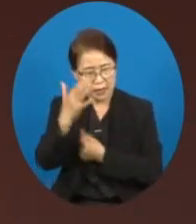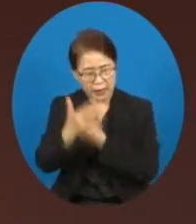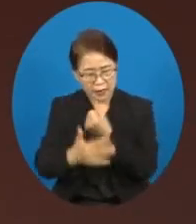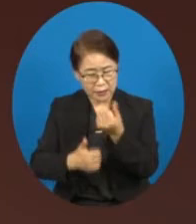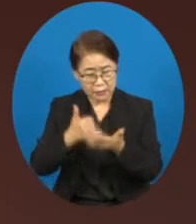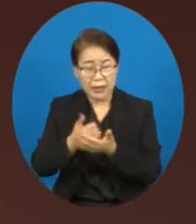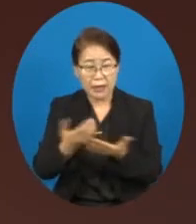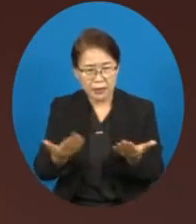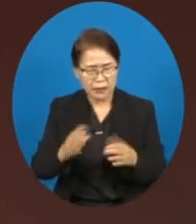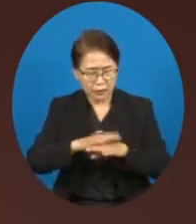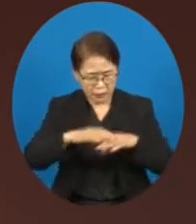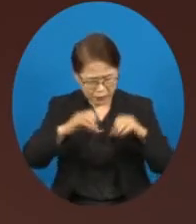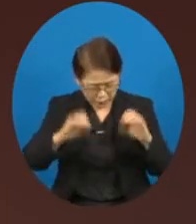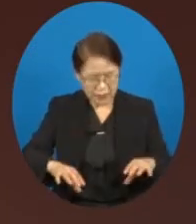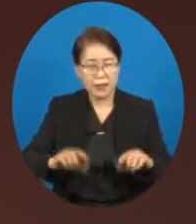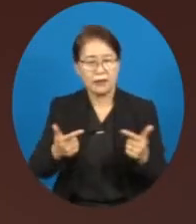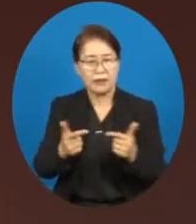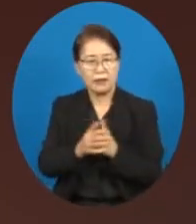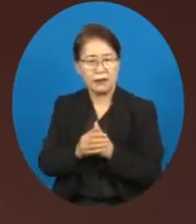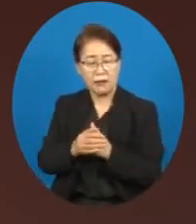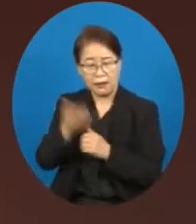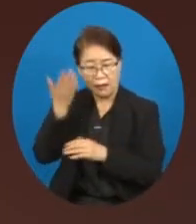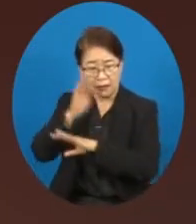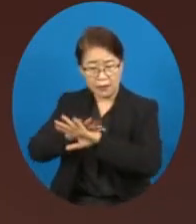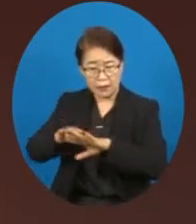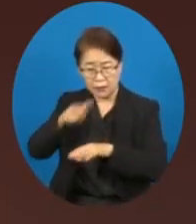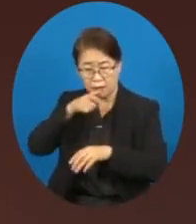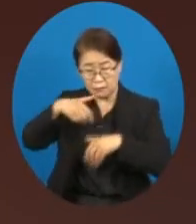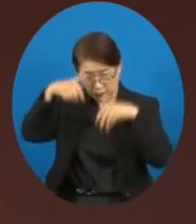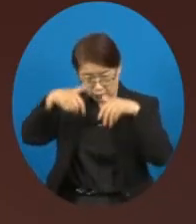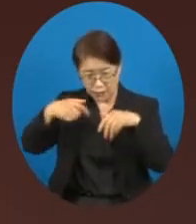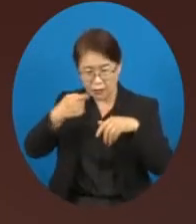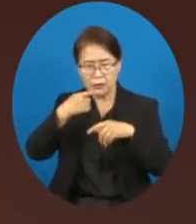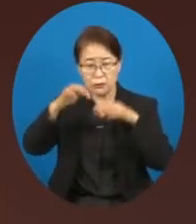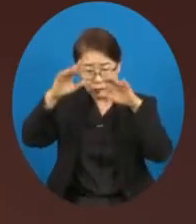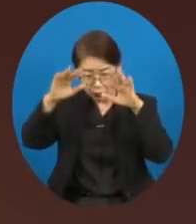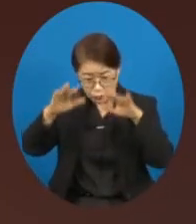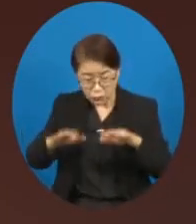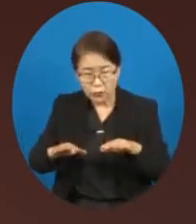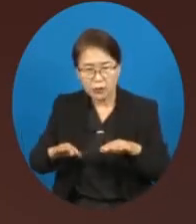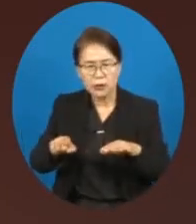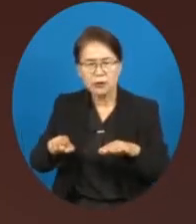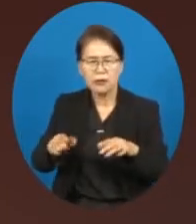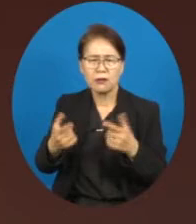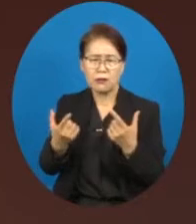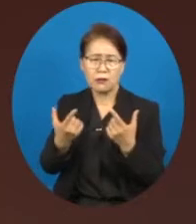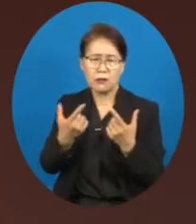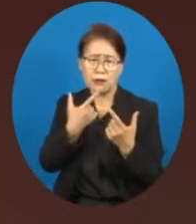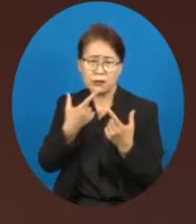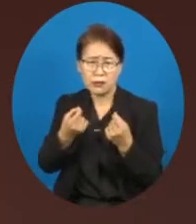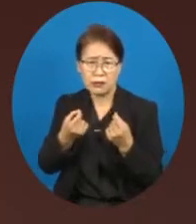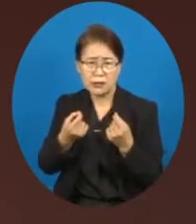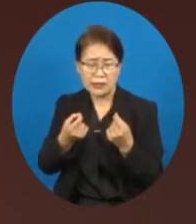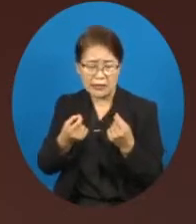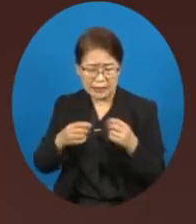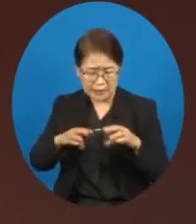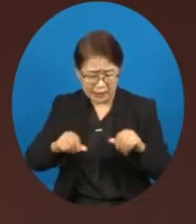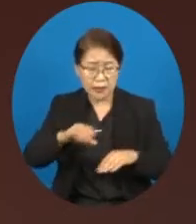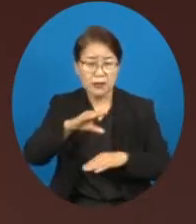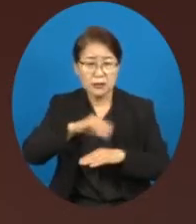말씀하세요. 자, 하늘에서 비와 눈이 내리잖아요. 그러면 하늘에서 내리는 비와 눈은 땅을